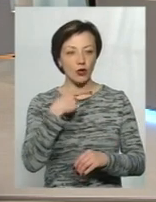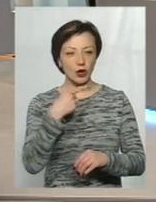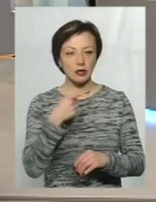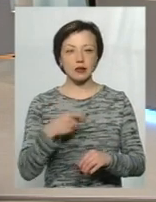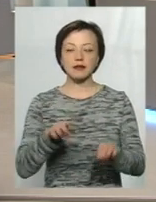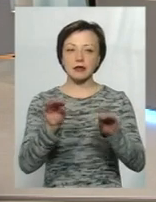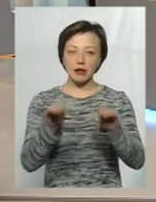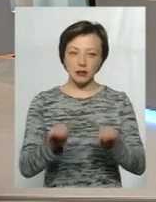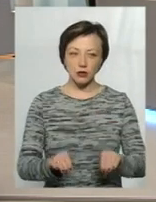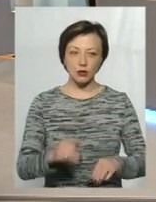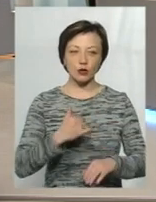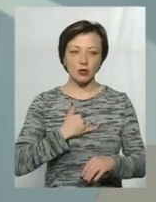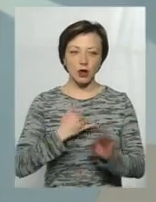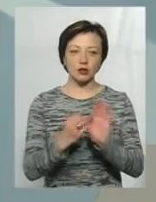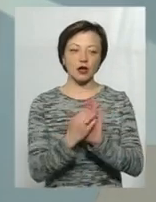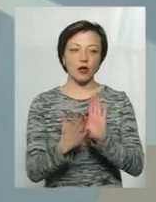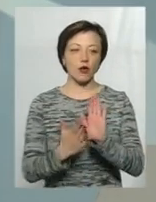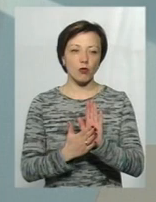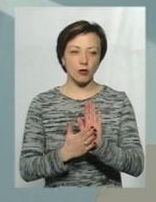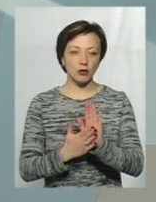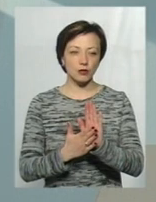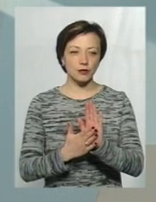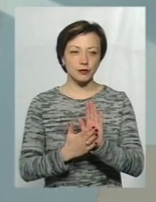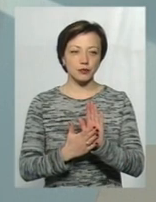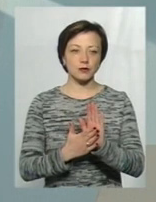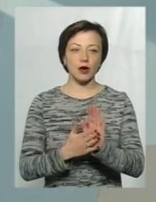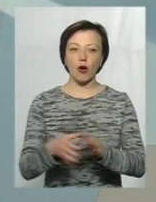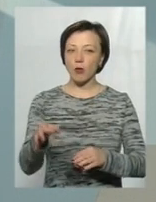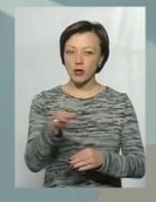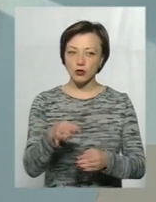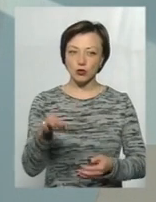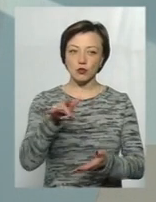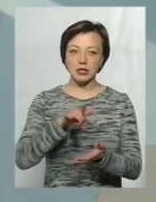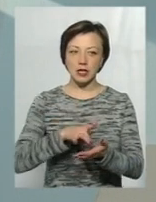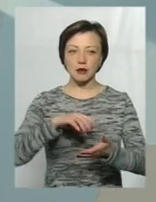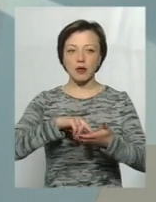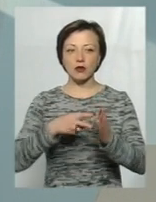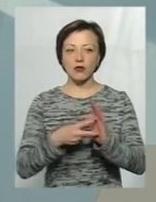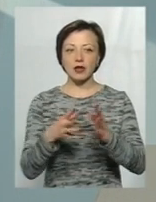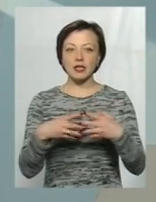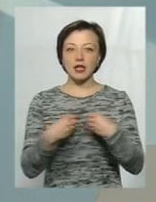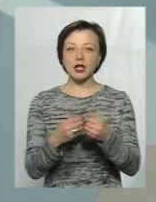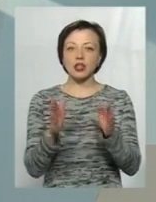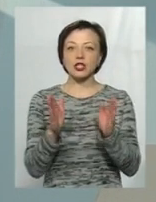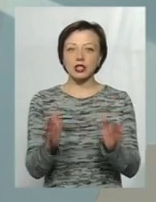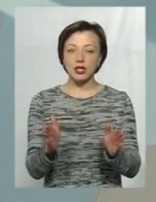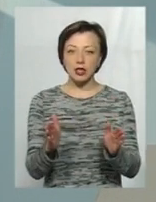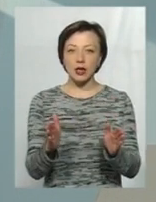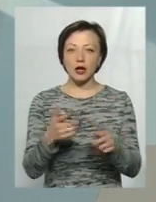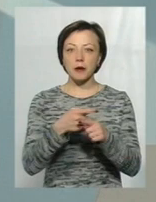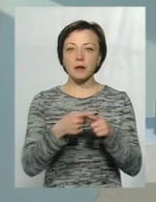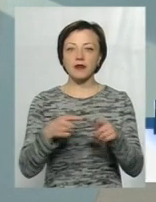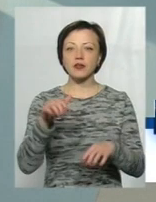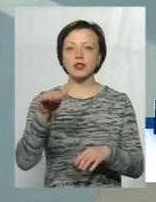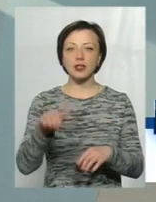статистики, то в нас на обліку в нашому обласному центрі планування сім'ї лише 1500 неплідних пар. Проте,